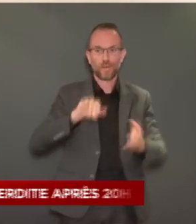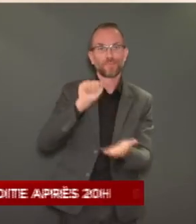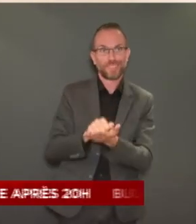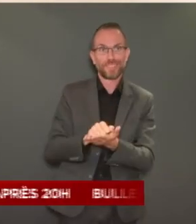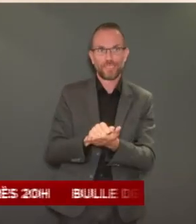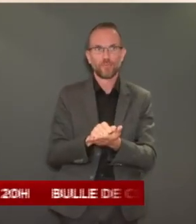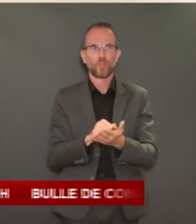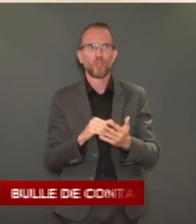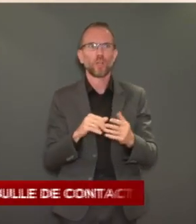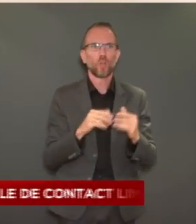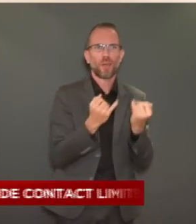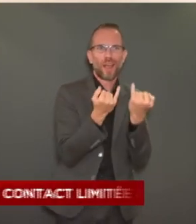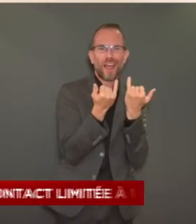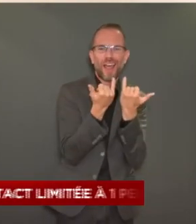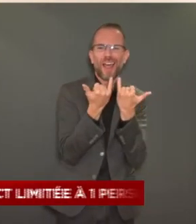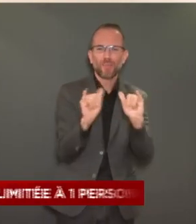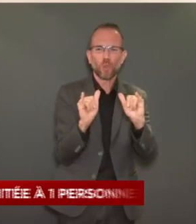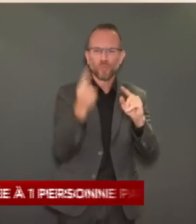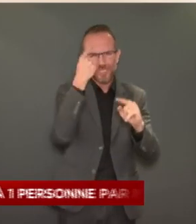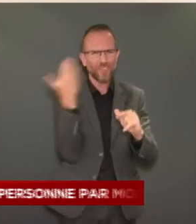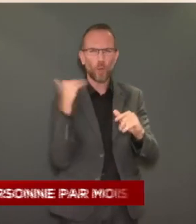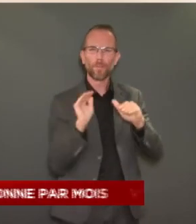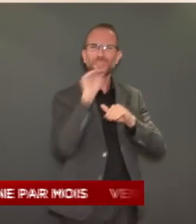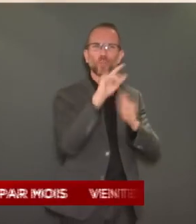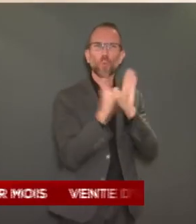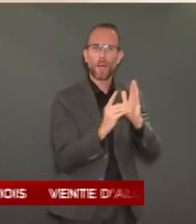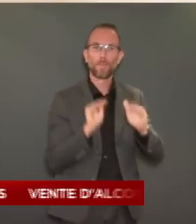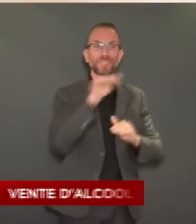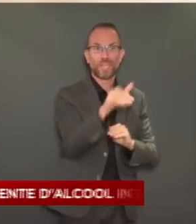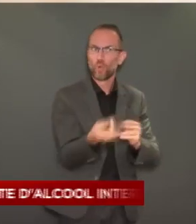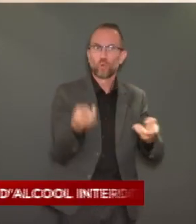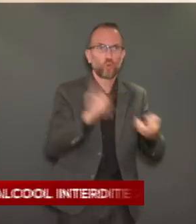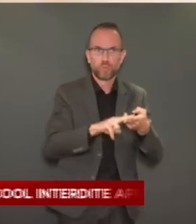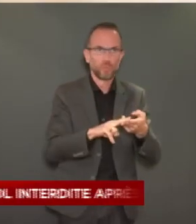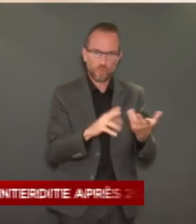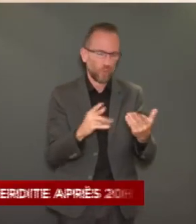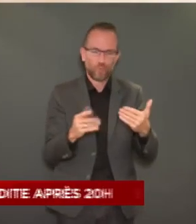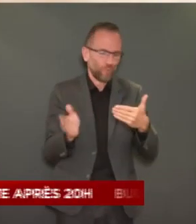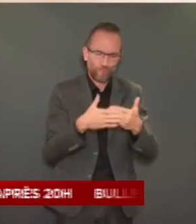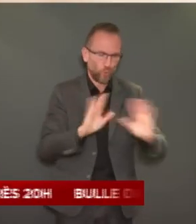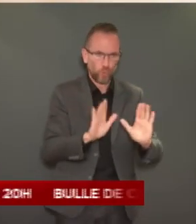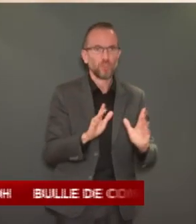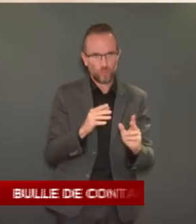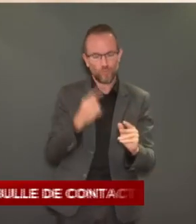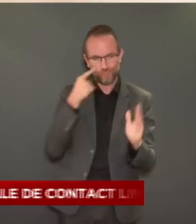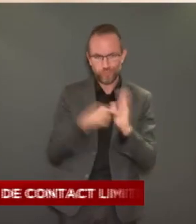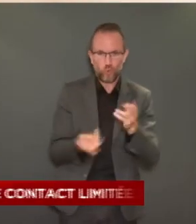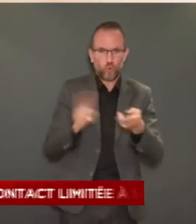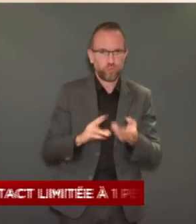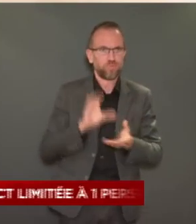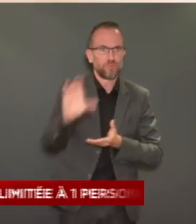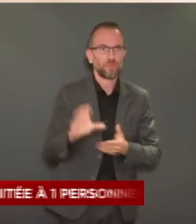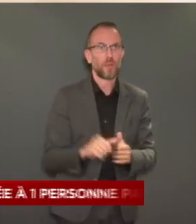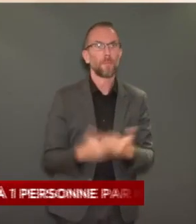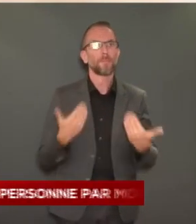pour les indépendants qui sont contraints de fermer leurs portes. Nous prolongeons aussi les mesures de soutien existantes comme